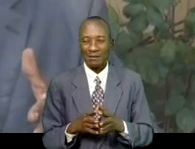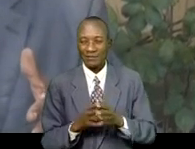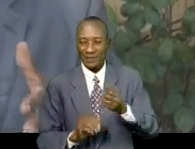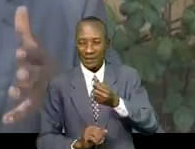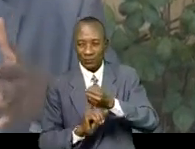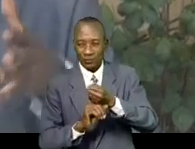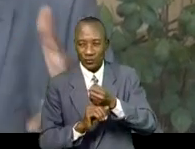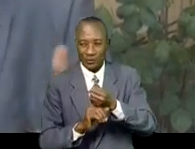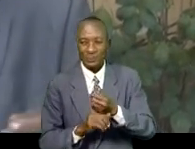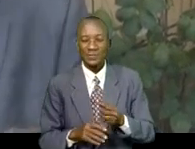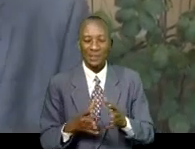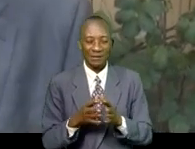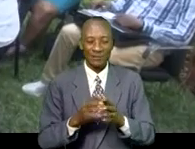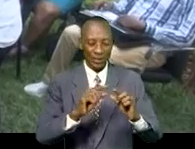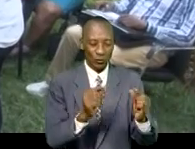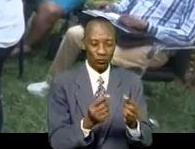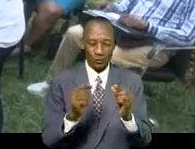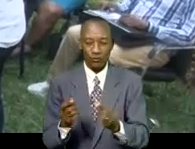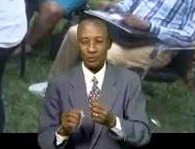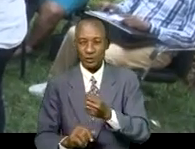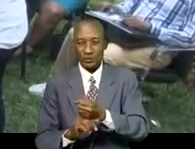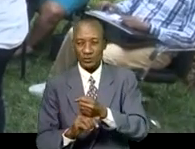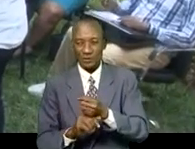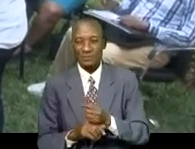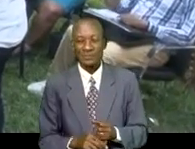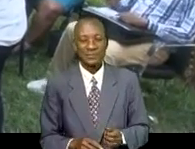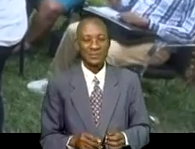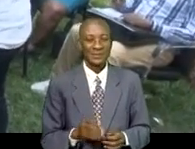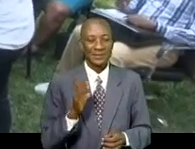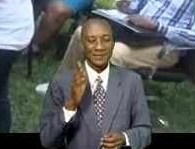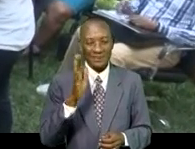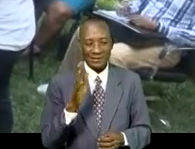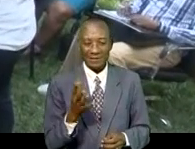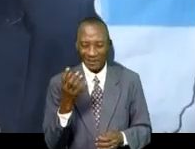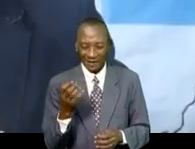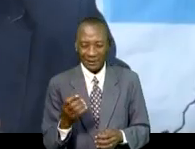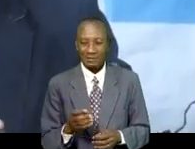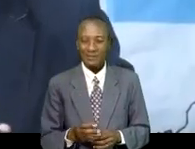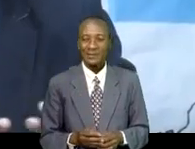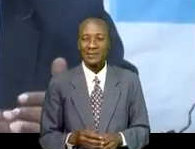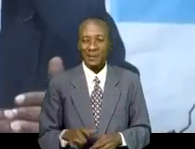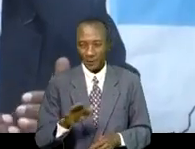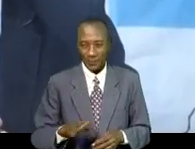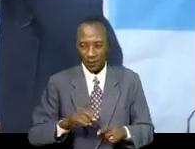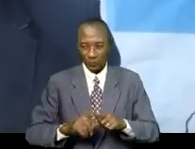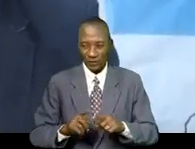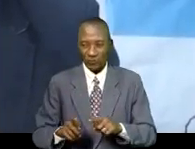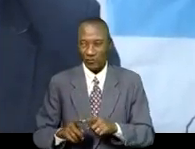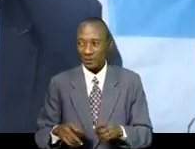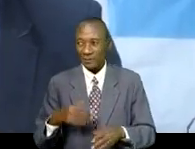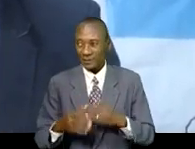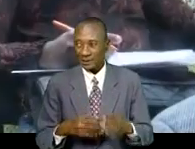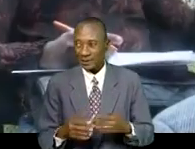ainsi que toutes les parties prenantes. Dans cette conférence de presse, la société civile environnementale salue l'ouverture du